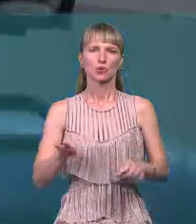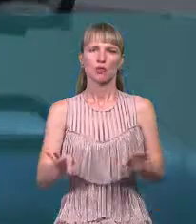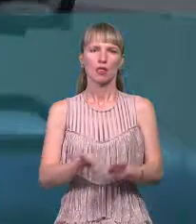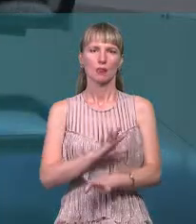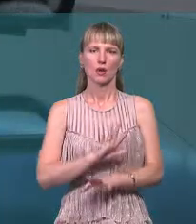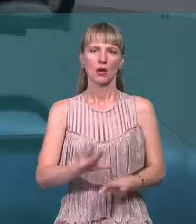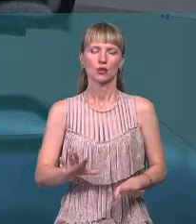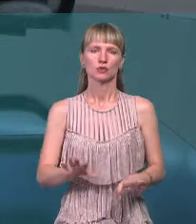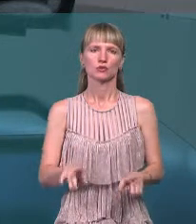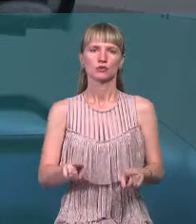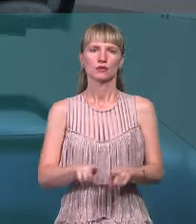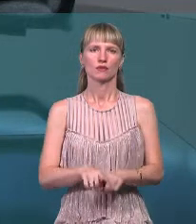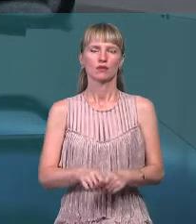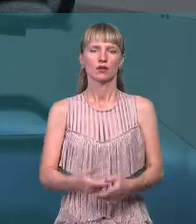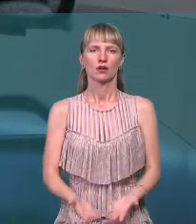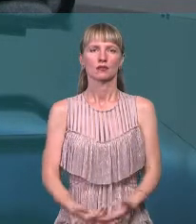Отаким чином.